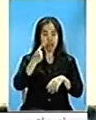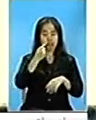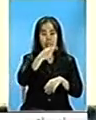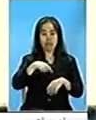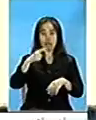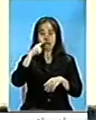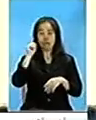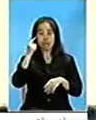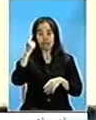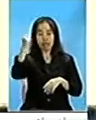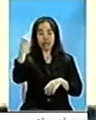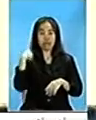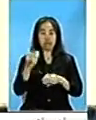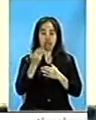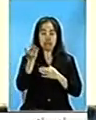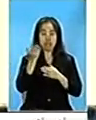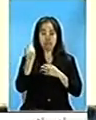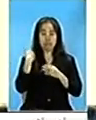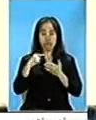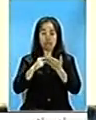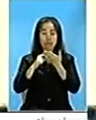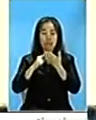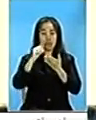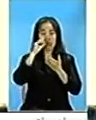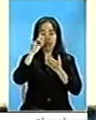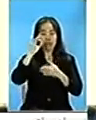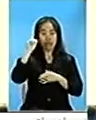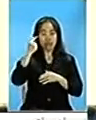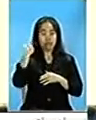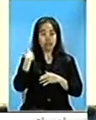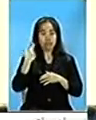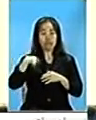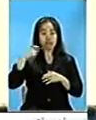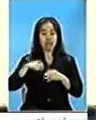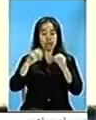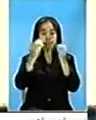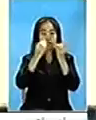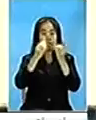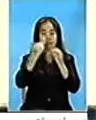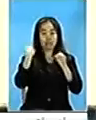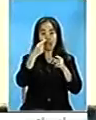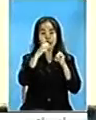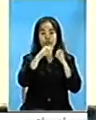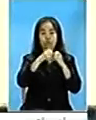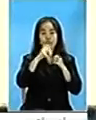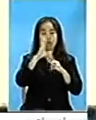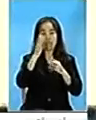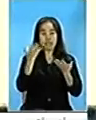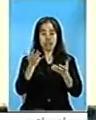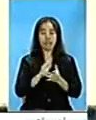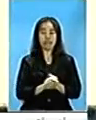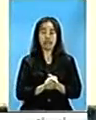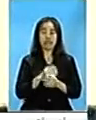เสียงลือเสียงเล่าอ้างเสียงด่าทอกันมาฟ้องร้องกันมาว่าศาลรัฐธรรมนูญของไทยเข้าไปก้าวก่ายในอีก2อำนาจห